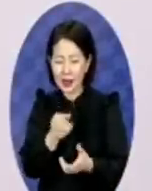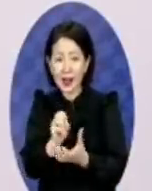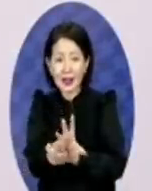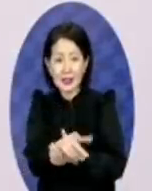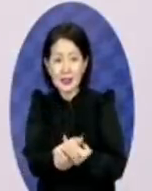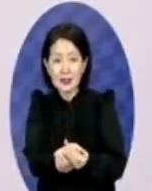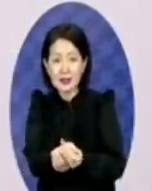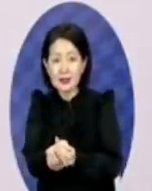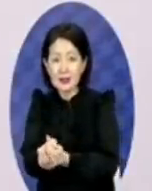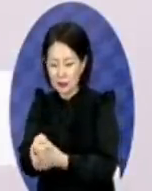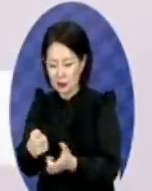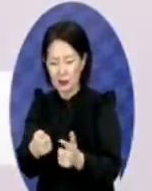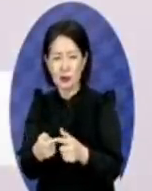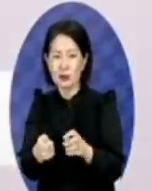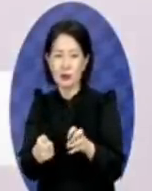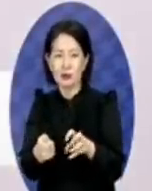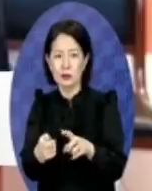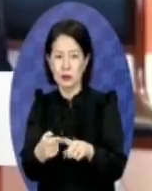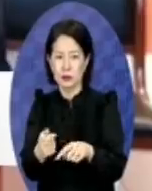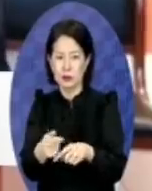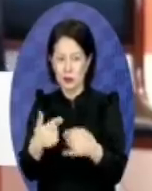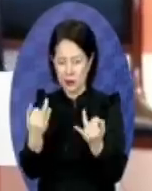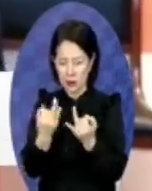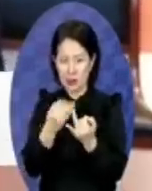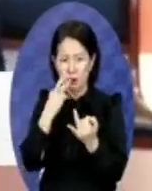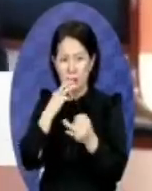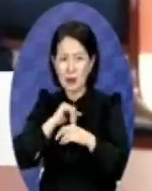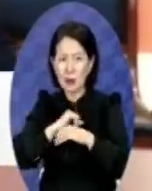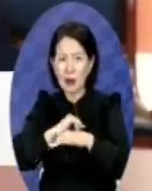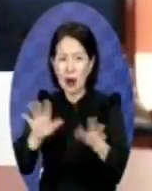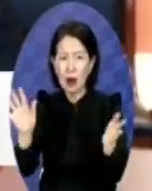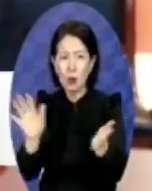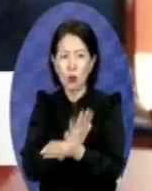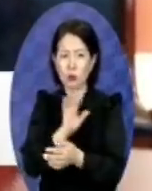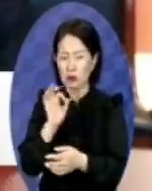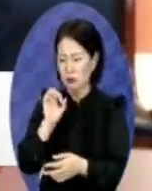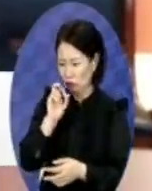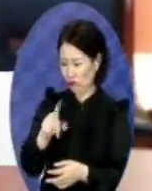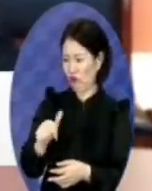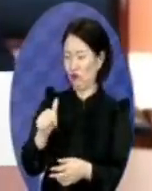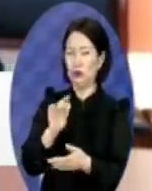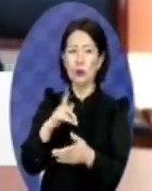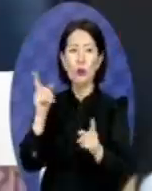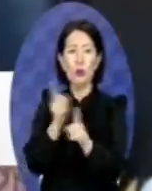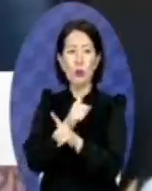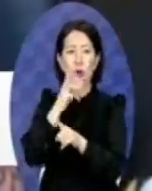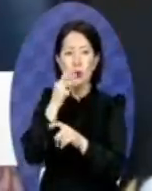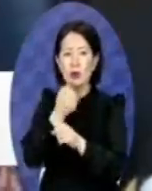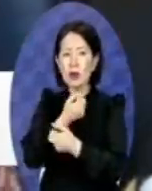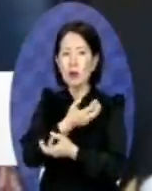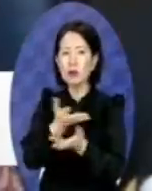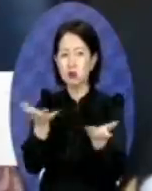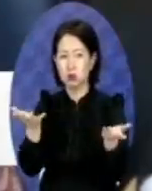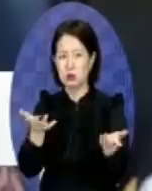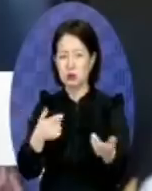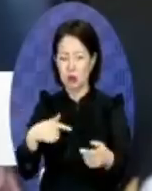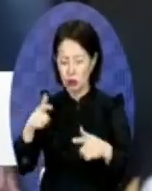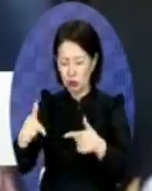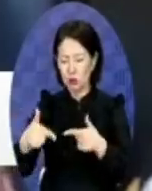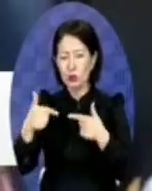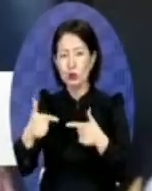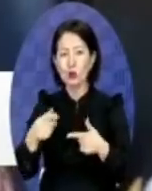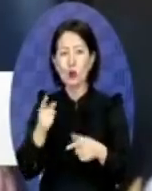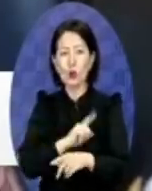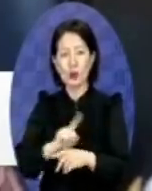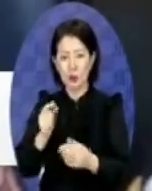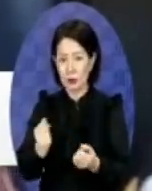Техник технологи хөгжүүл зарим гэмт хэрэг мэдээллийг түргэн шуурхай илрүүлэх давуу тал болдог. Гэхдээ буруу ташаа мэдээлэл тархах бас нэг сөрөг үр дагаврыг